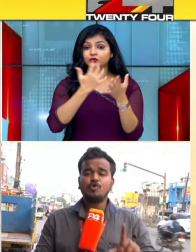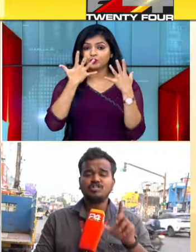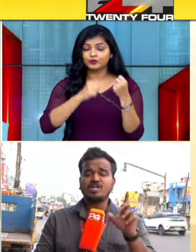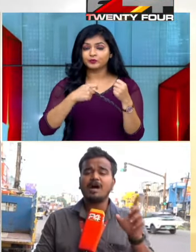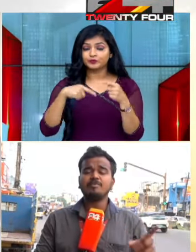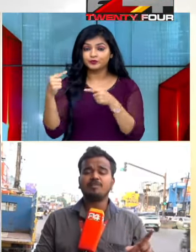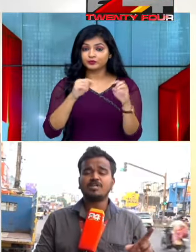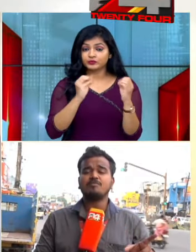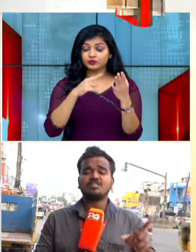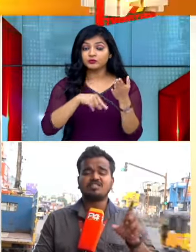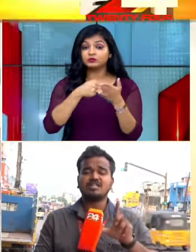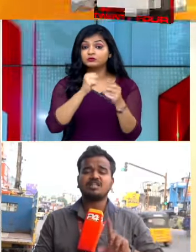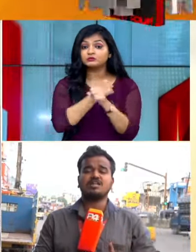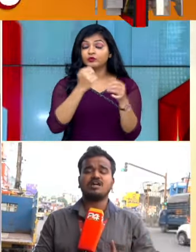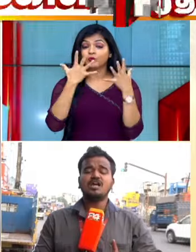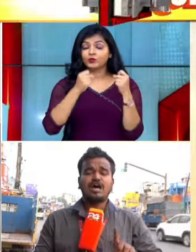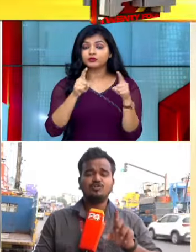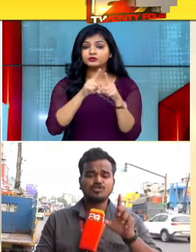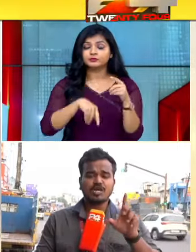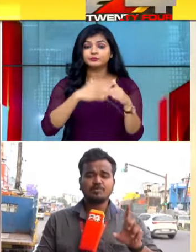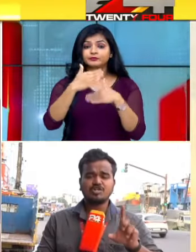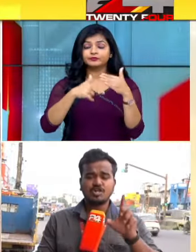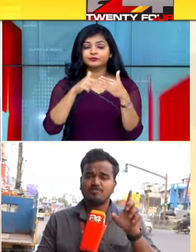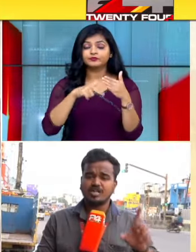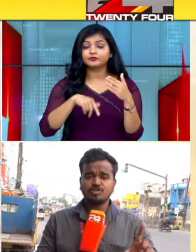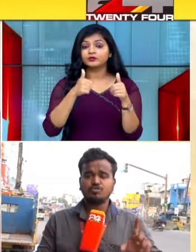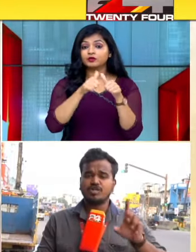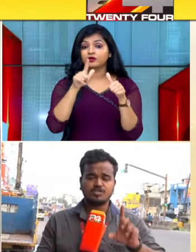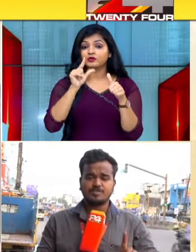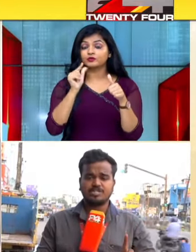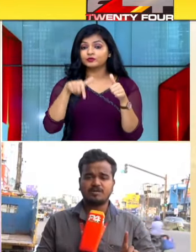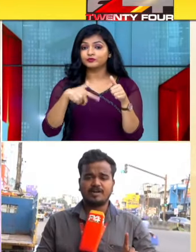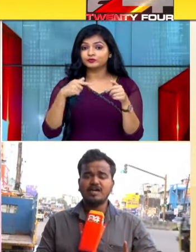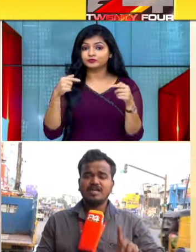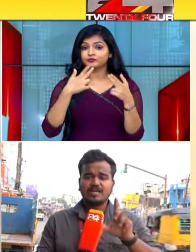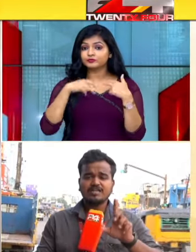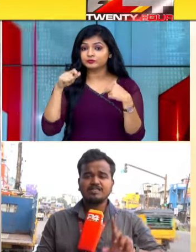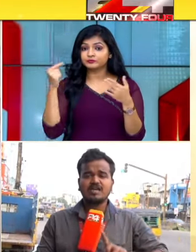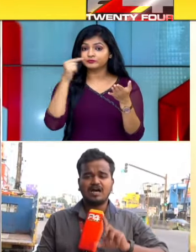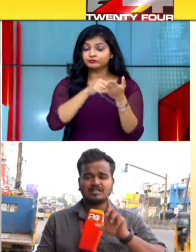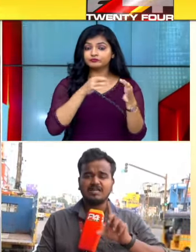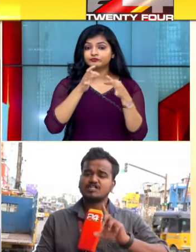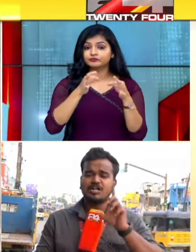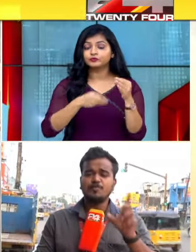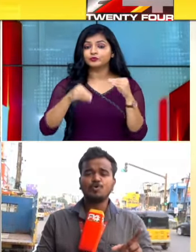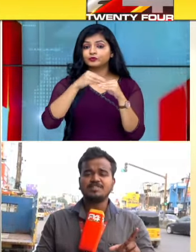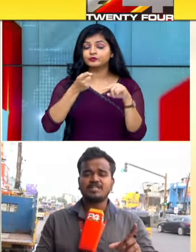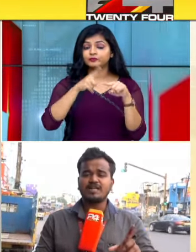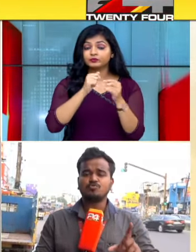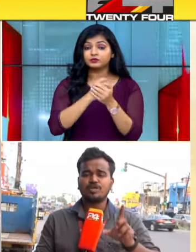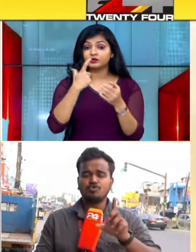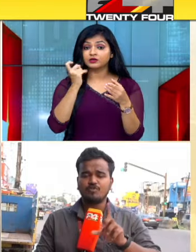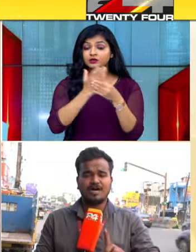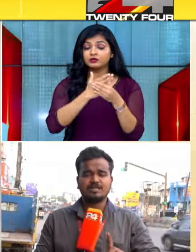വാദം ഇപ്പോൾ ജാമ്യം ലഭിക്കണം എന്ന തരത്തിലേക്ക് അല്ലു അർജുൻ്റെ അഭിഭാഷകർ മാറ്റിയിട്ടുണ്ട് എന്നതും ശ്രദ്ധേയമാണ്. കേസ് തന്നെ